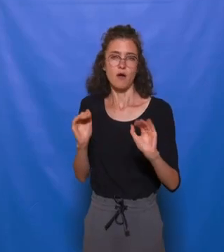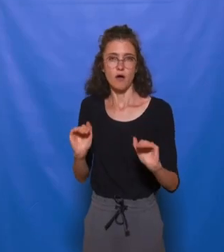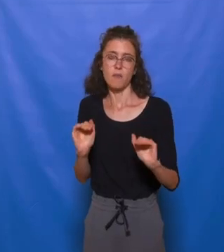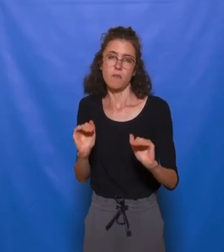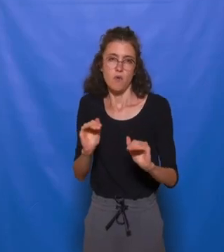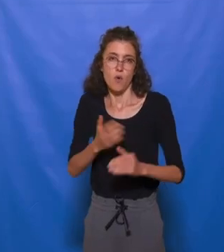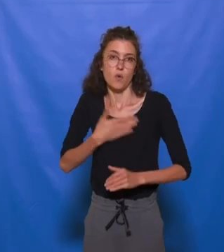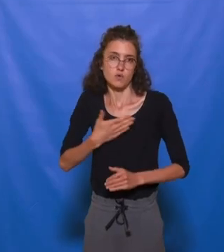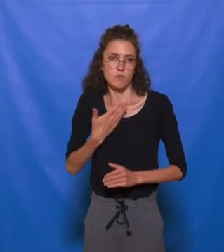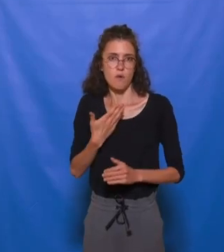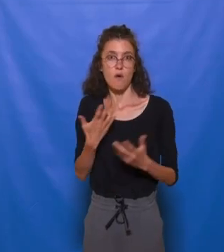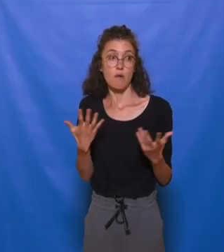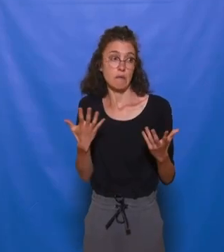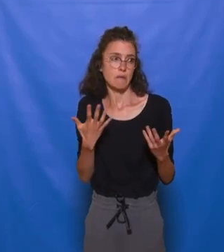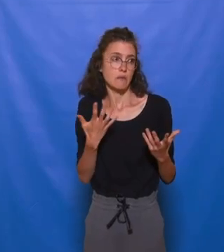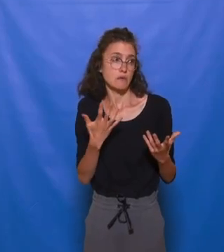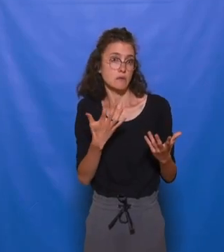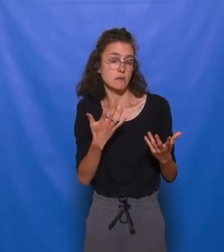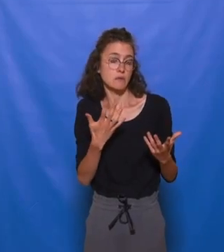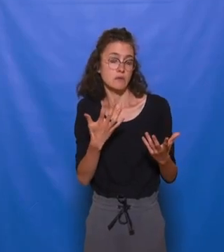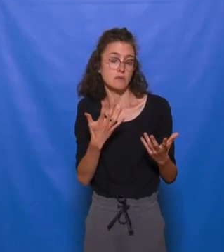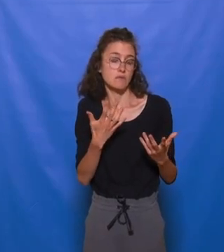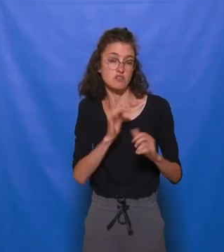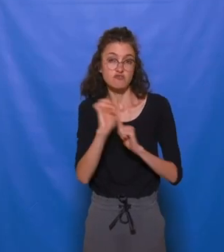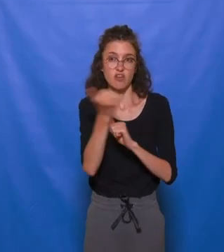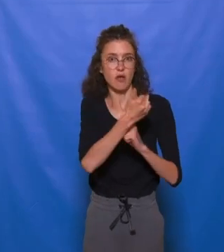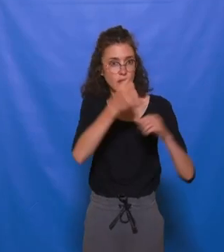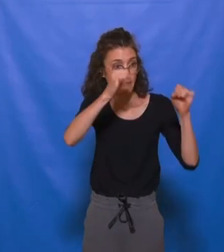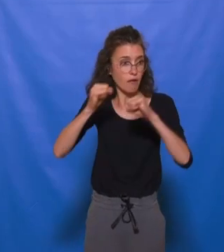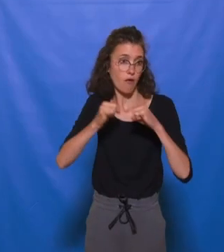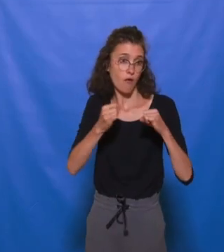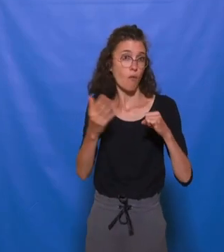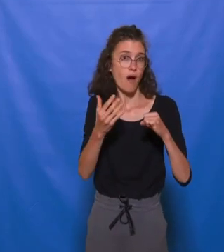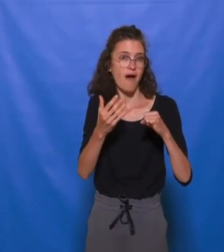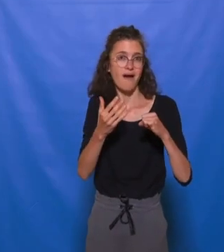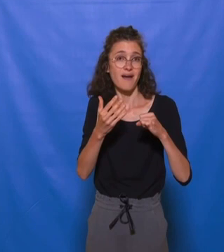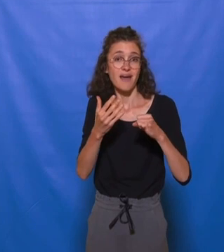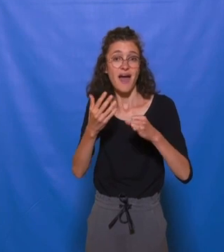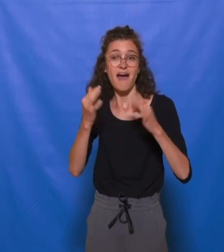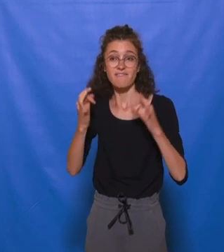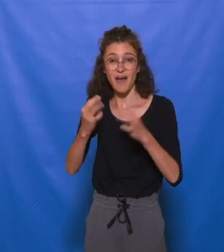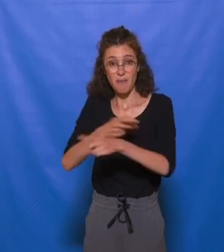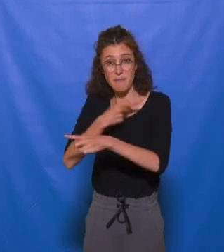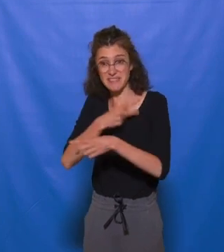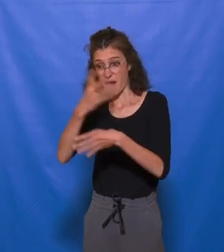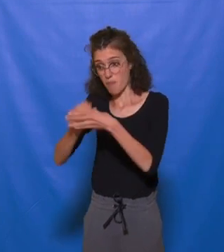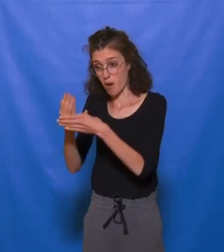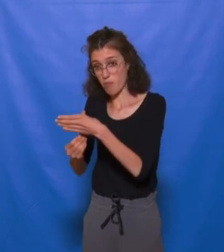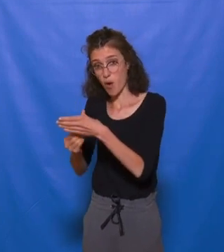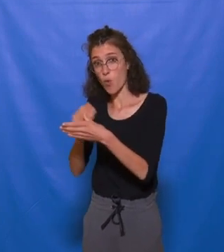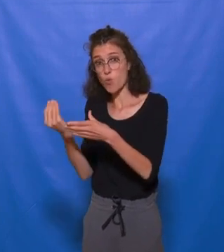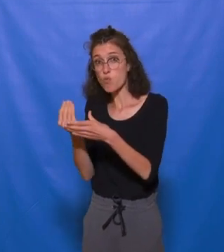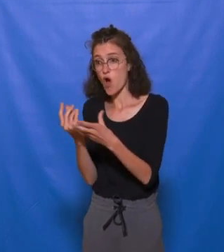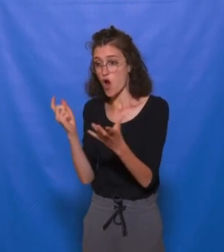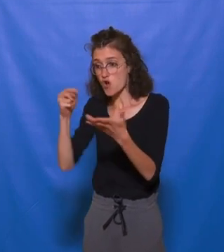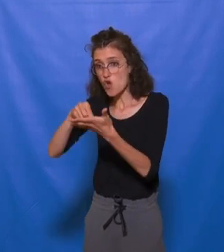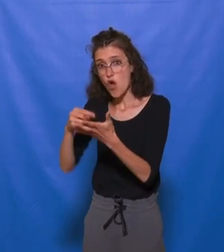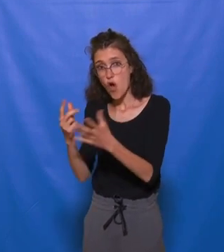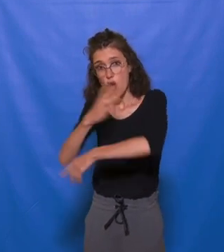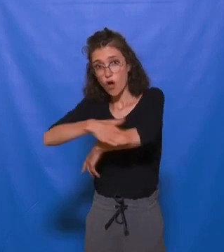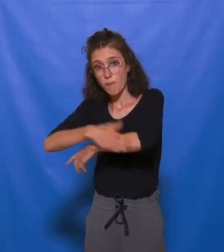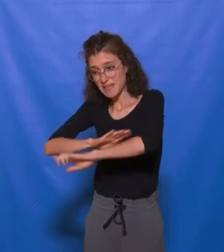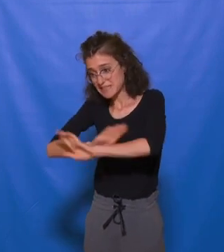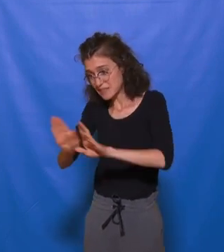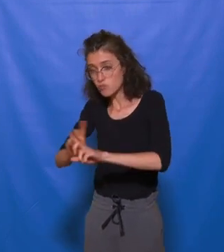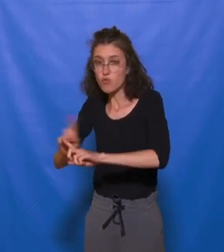Les déserts médicaux ne sont pas qu'en zone rurale. Je vous remercie de l'avoir cité. Je pense que c'est important qu'on en prenne conscience collectivement, car, je le